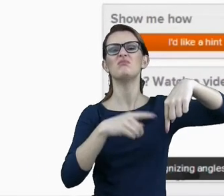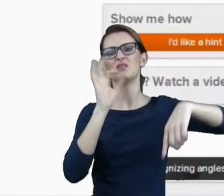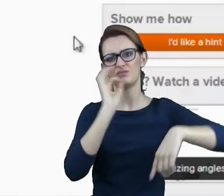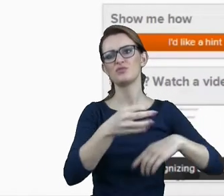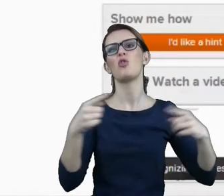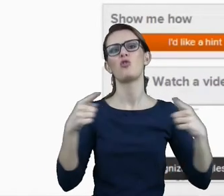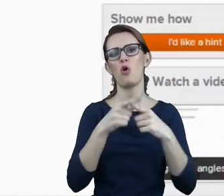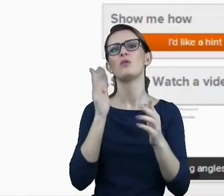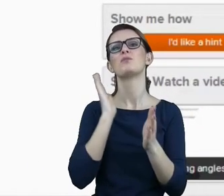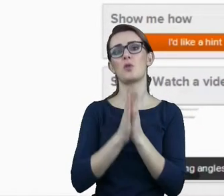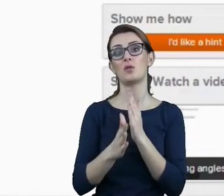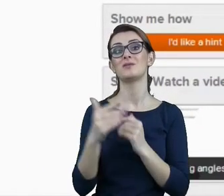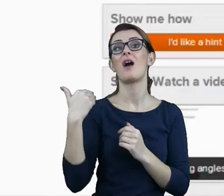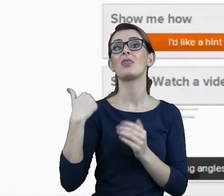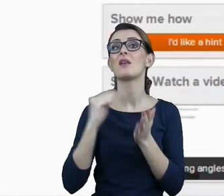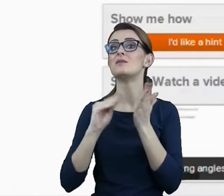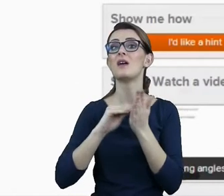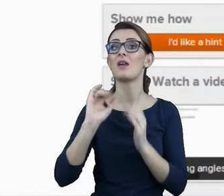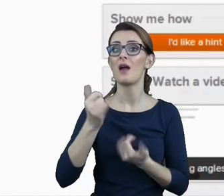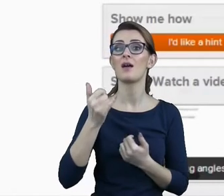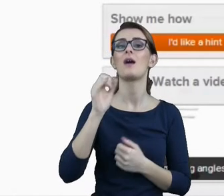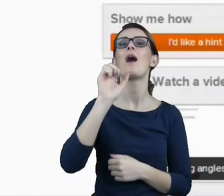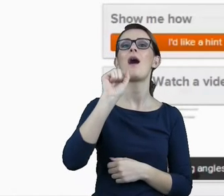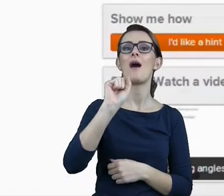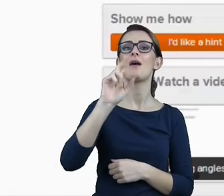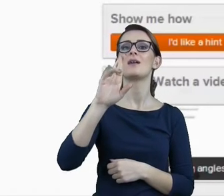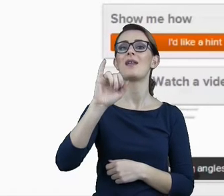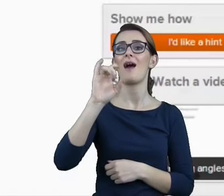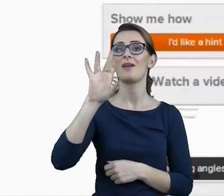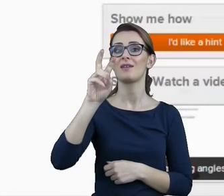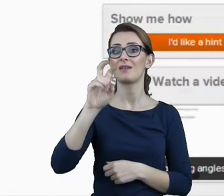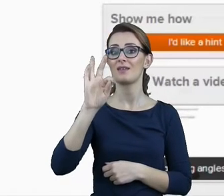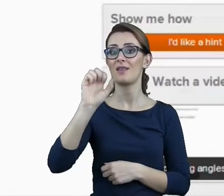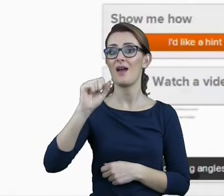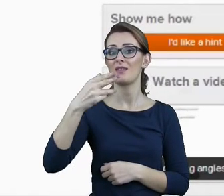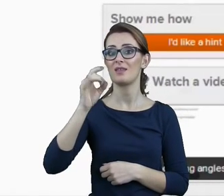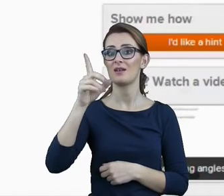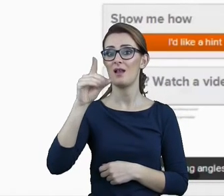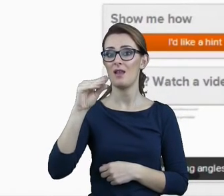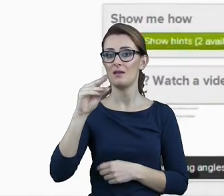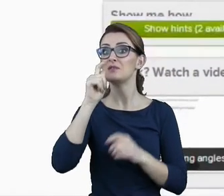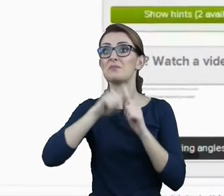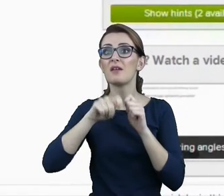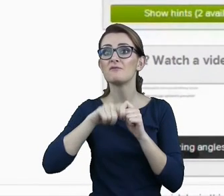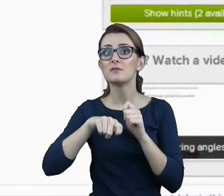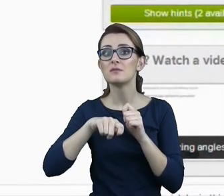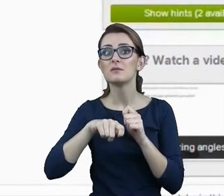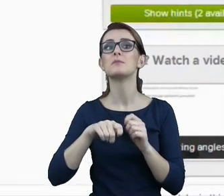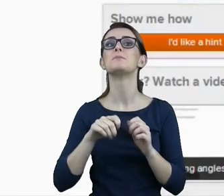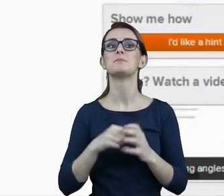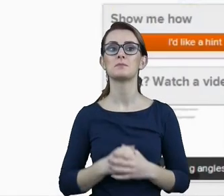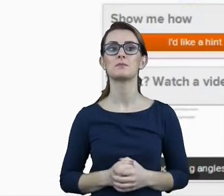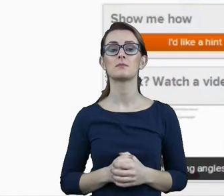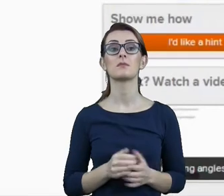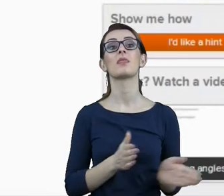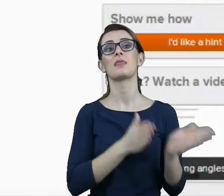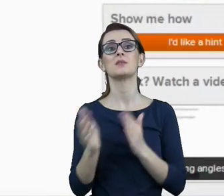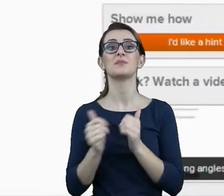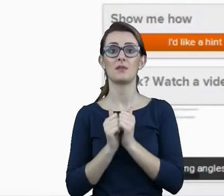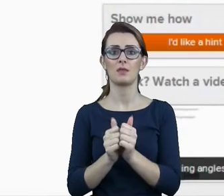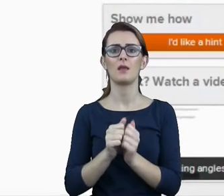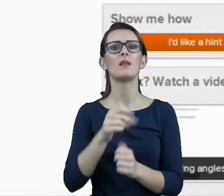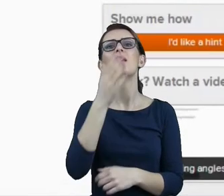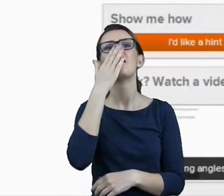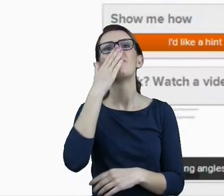lewą stronę. Zatem będzie to kąt prosty w języku angielskim right angle. Sprawdźmy. Kolejne